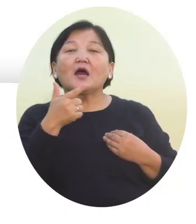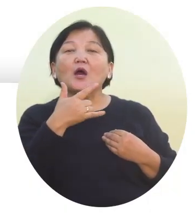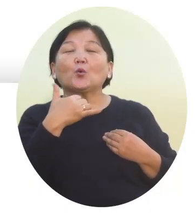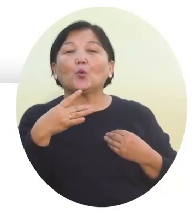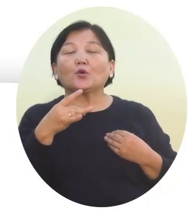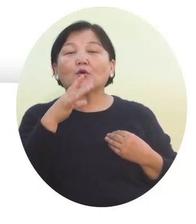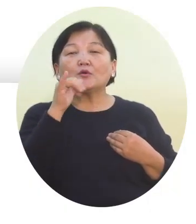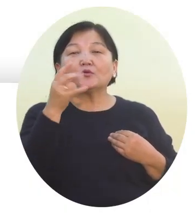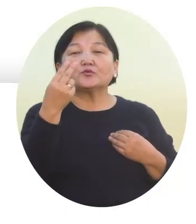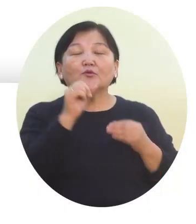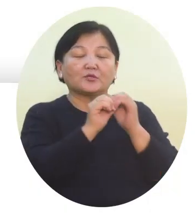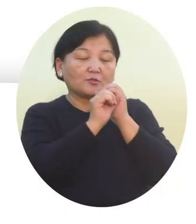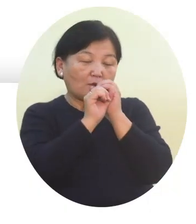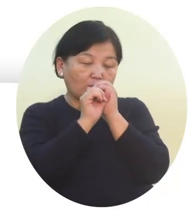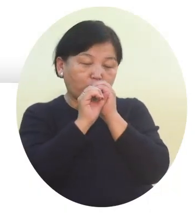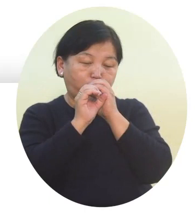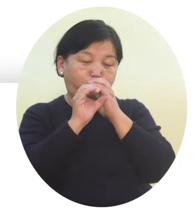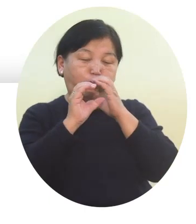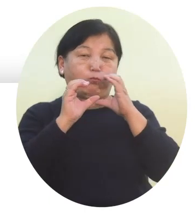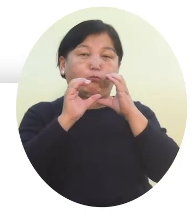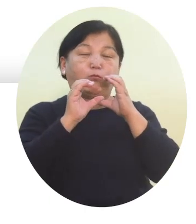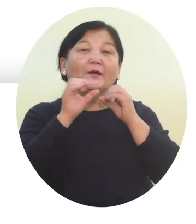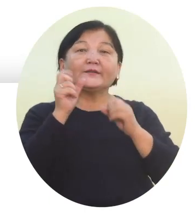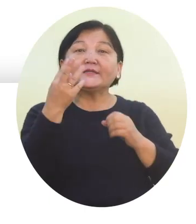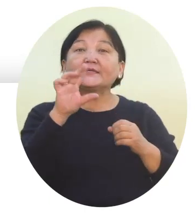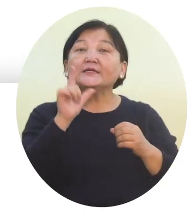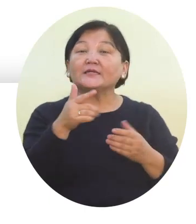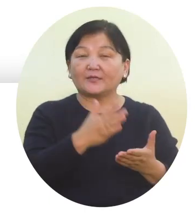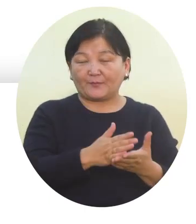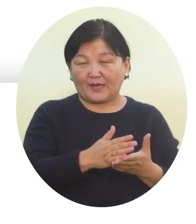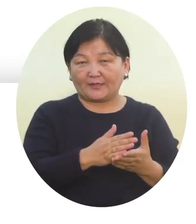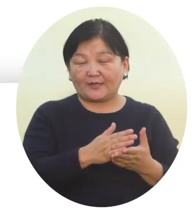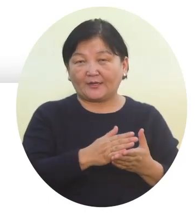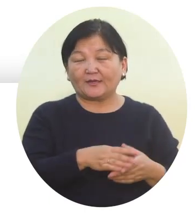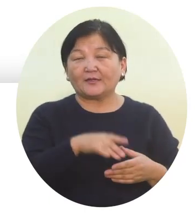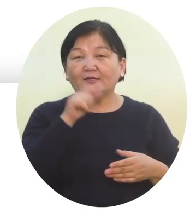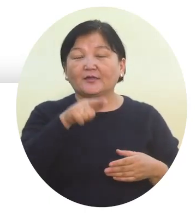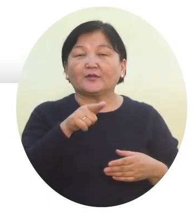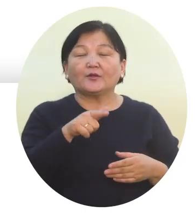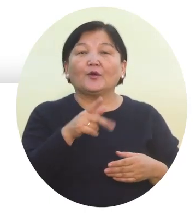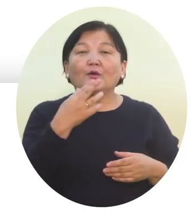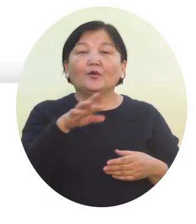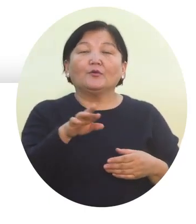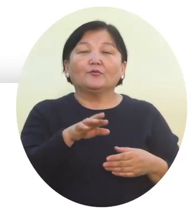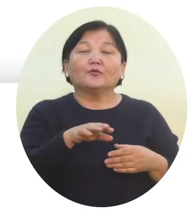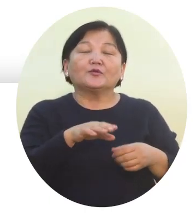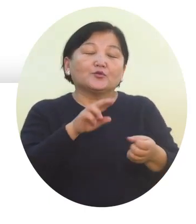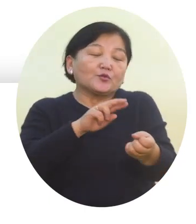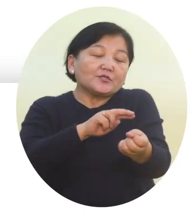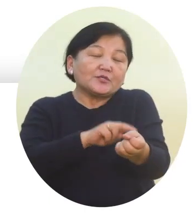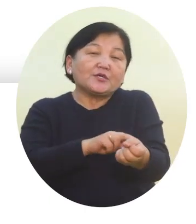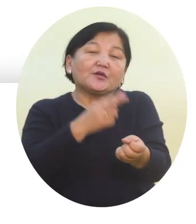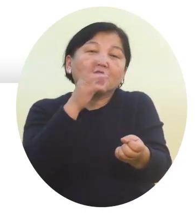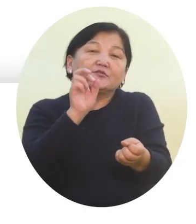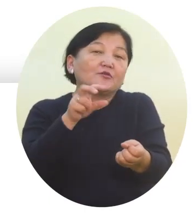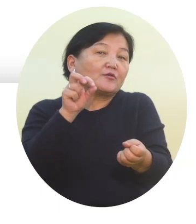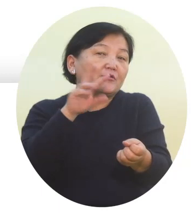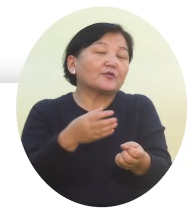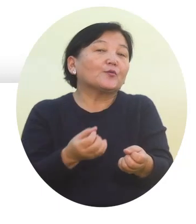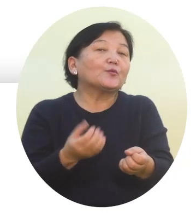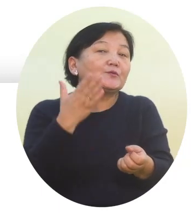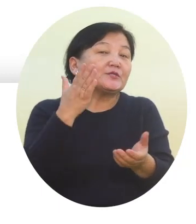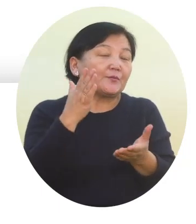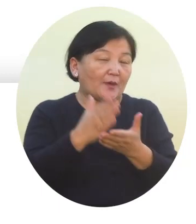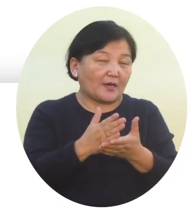тэгээд цус урсан өнгөрөх үед бол хэвийн байдалтай ордог. За энэ үед бол суцны цохилт үүсдэг байна. За тэгэхээр дасгал хөдөлгөөн хийх үед бол зүрхний